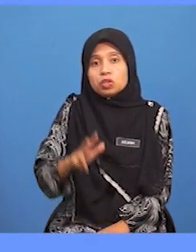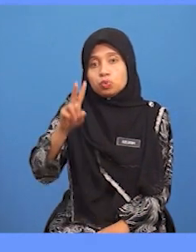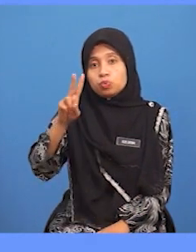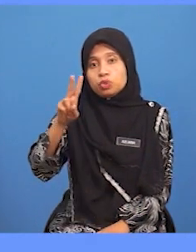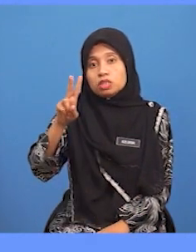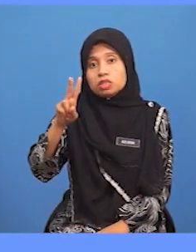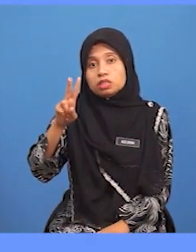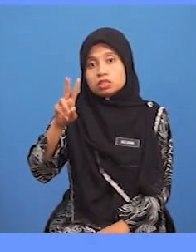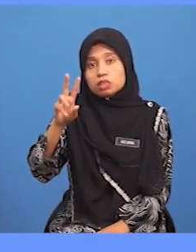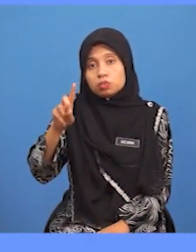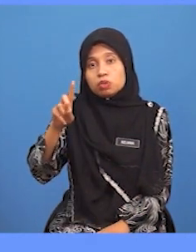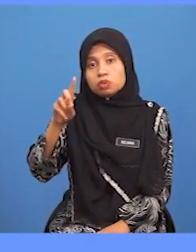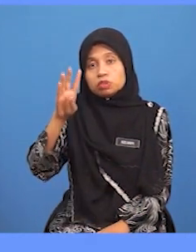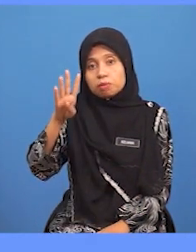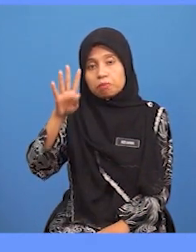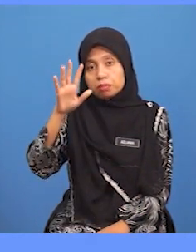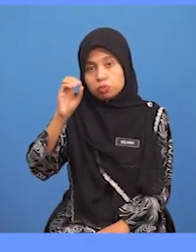RM135,000, 2019